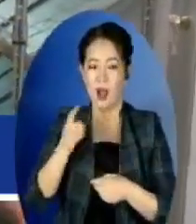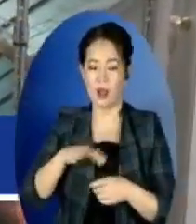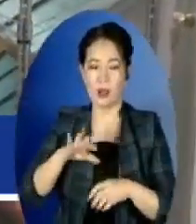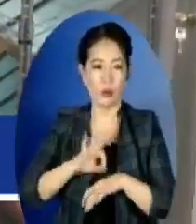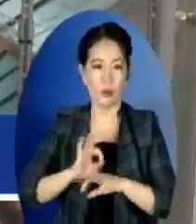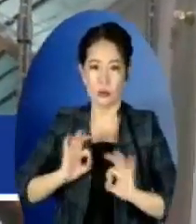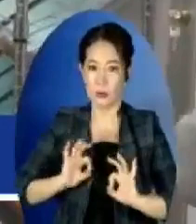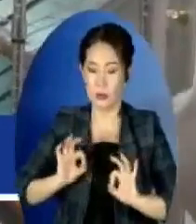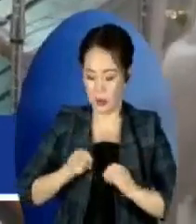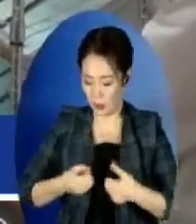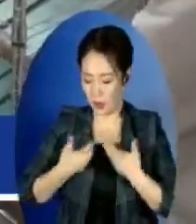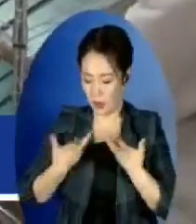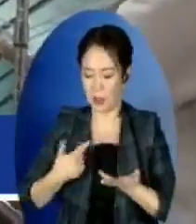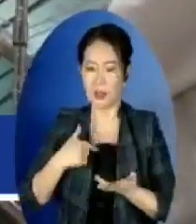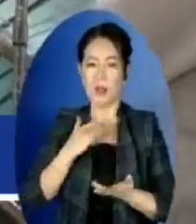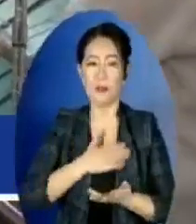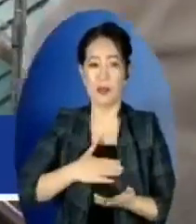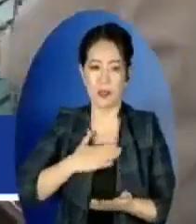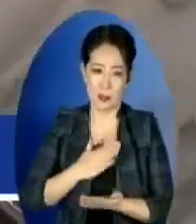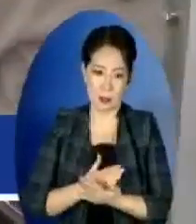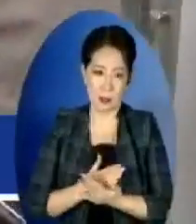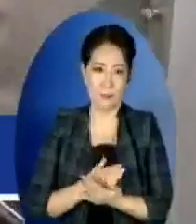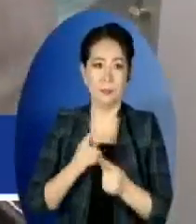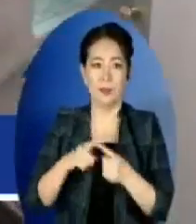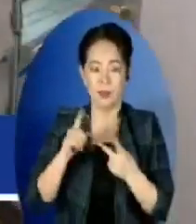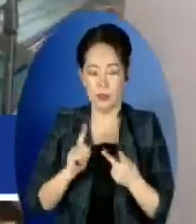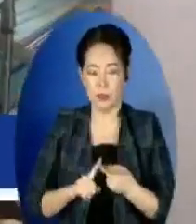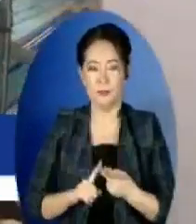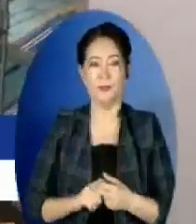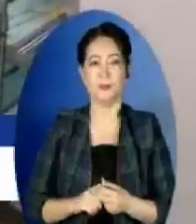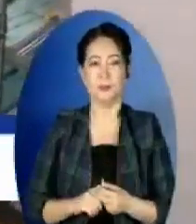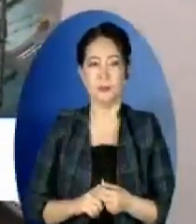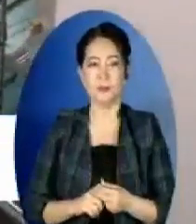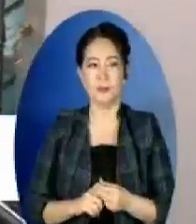халдваргүй гэдэг нь бол тогтоогдсон баяртай байна. Тэгээд